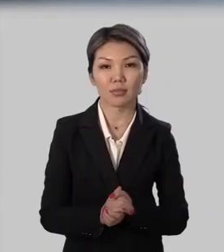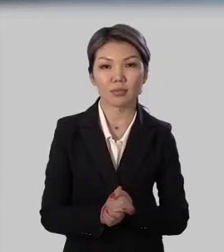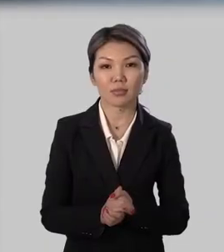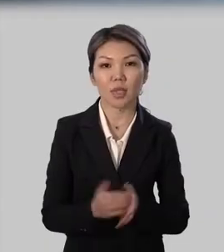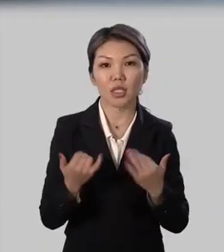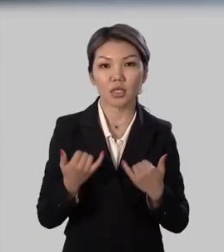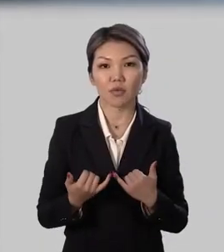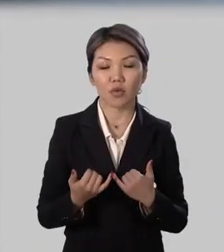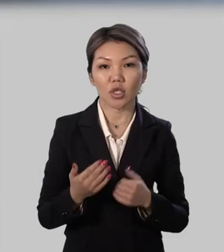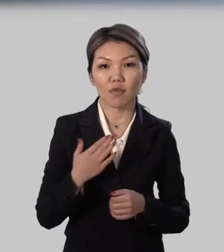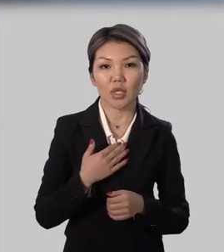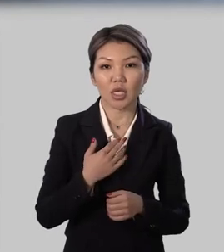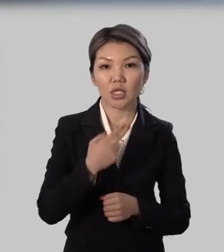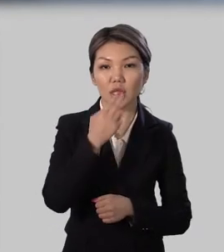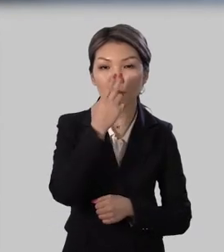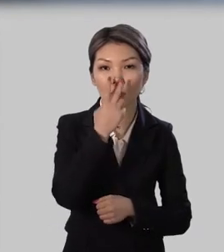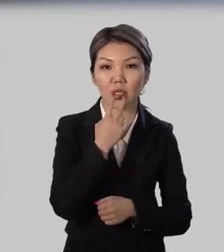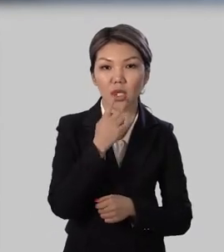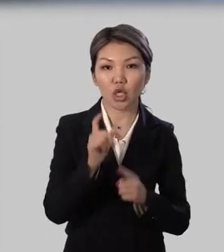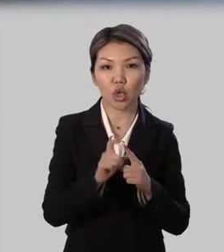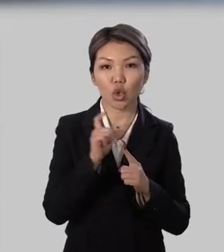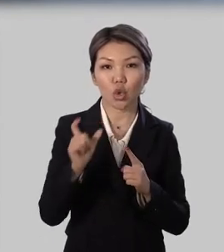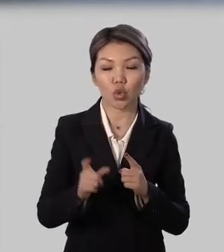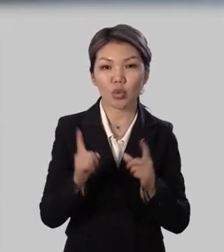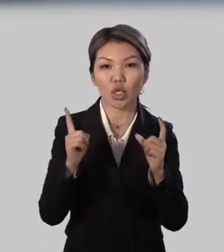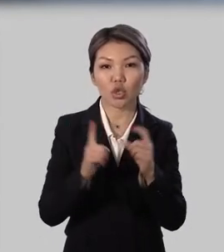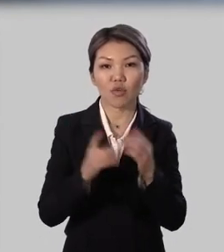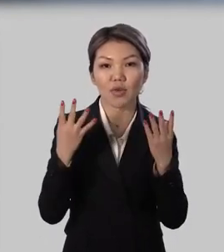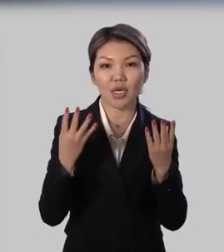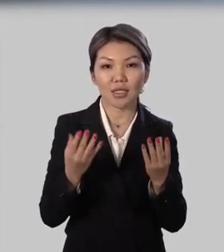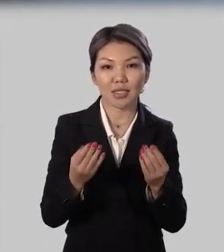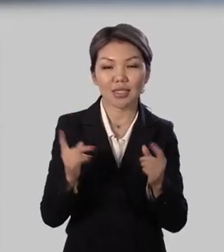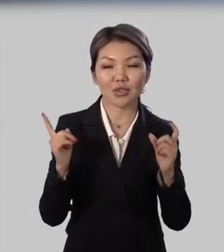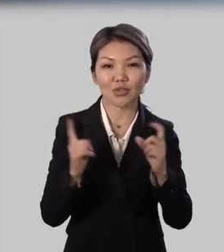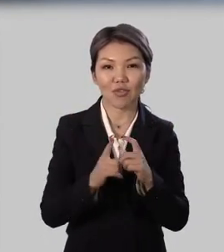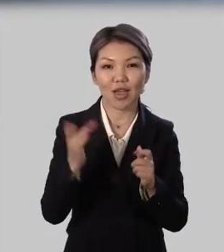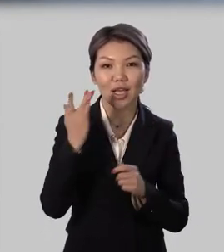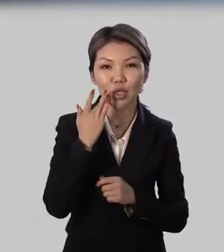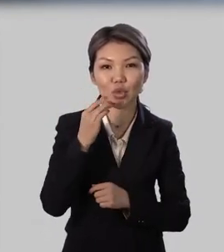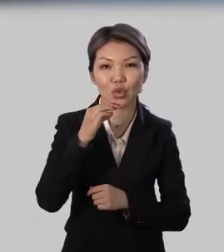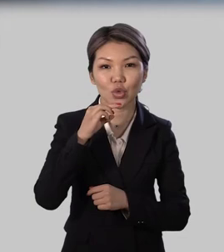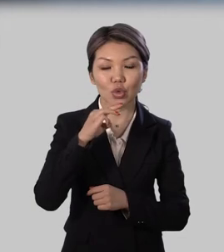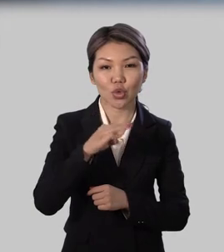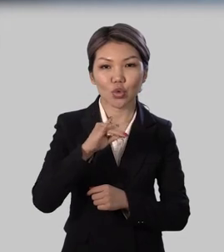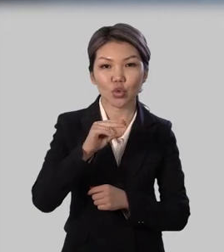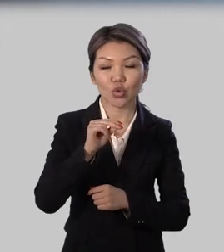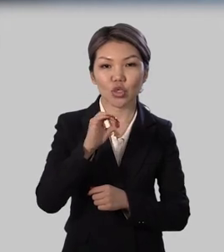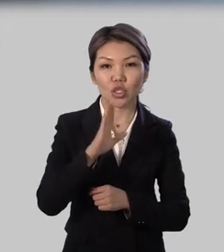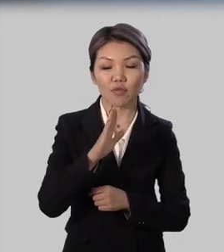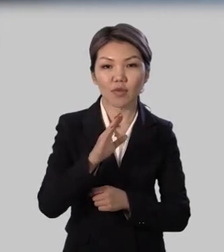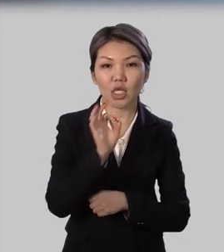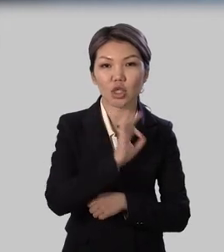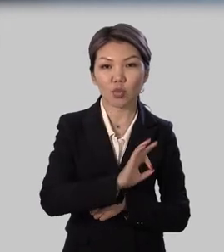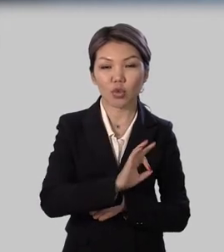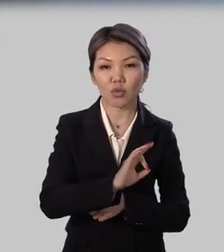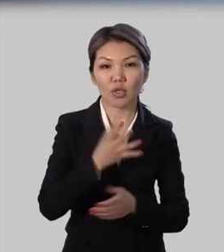сегодня в нашей постоянной рубрики слово дня слово которое тютчев использовал в своем стихотворении